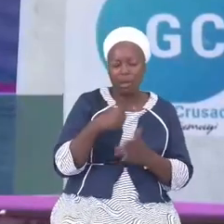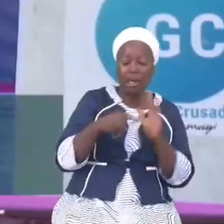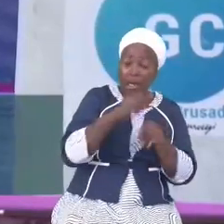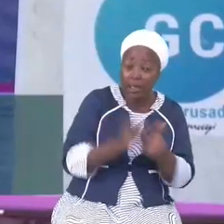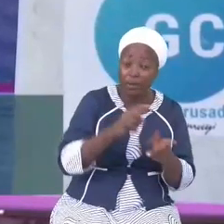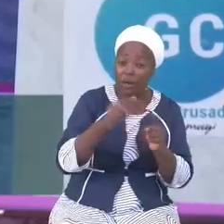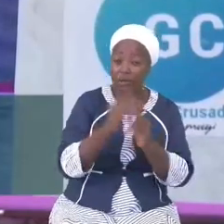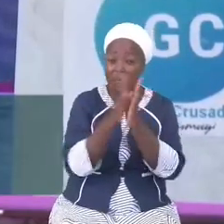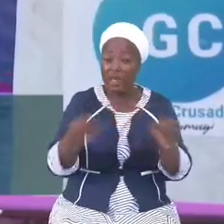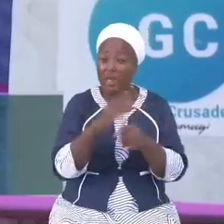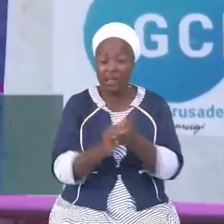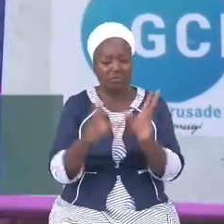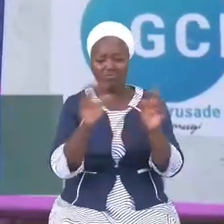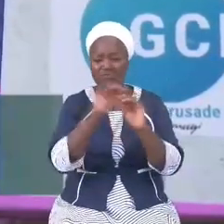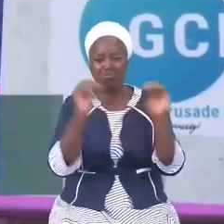Il